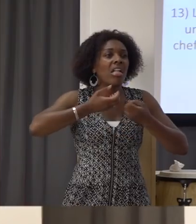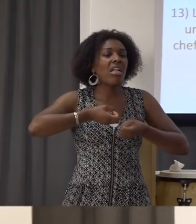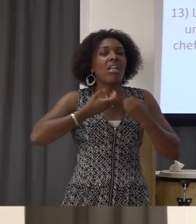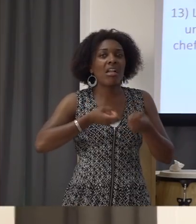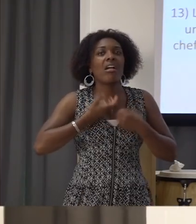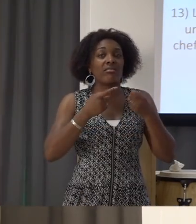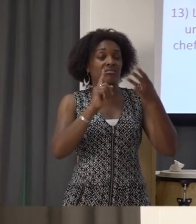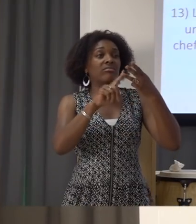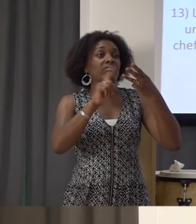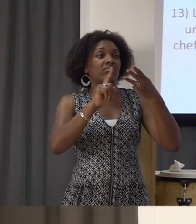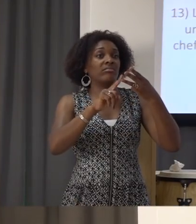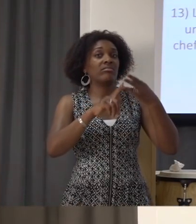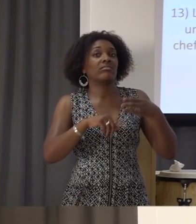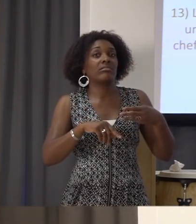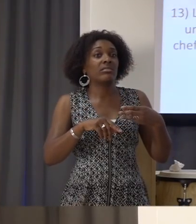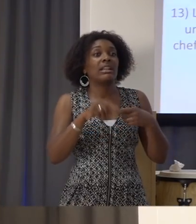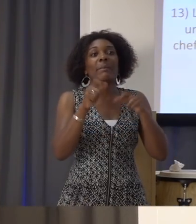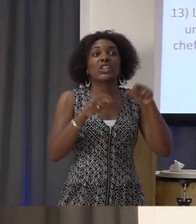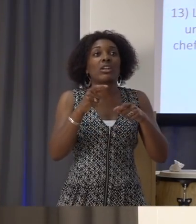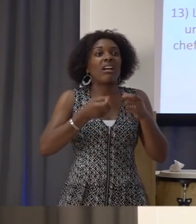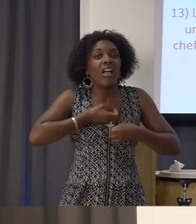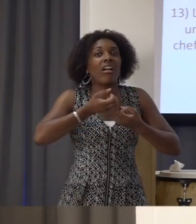Alléluia. Les diseurs de bonne aventure.